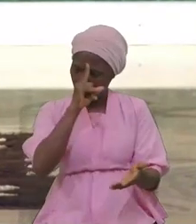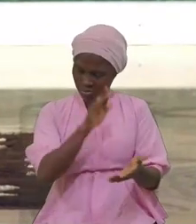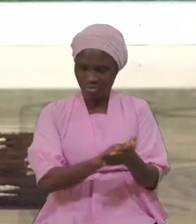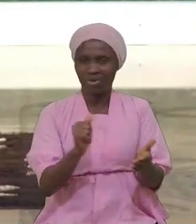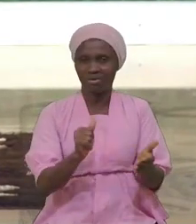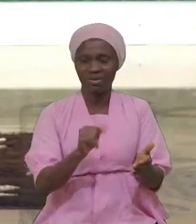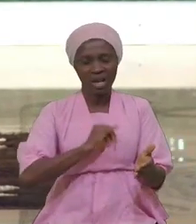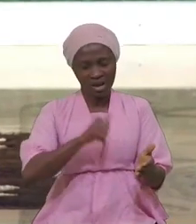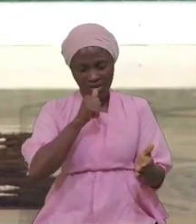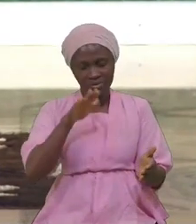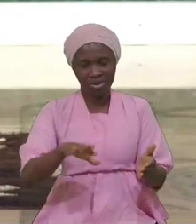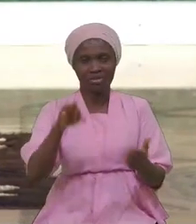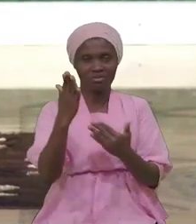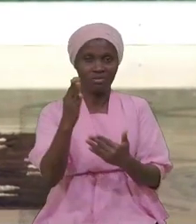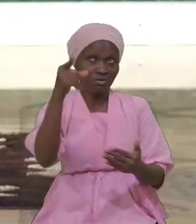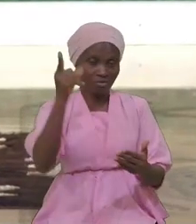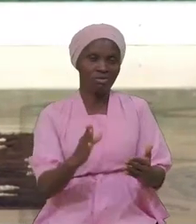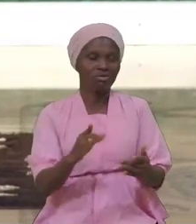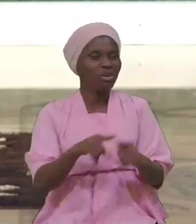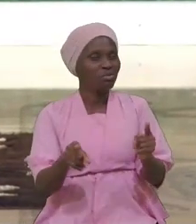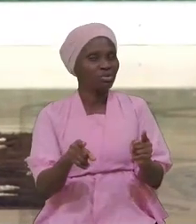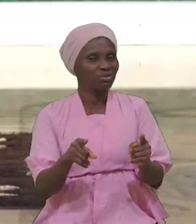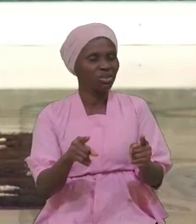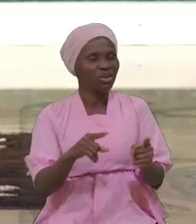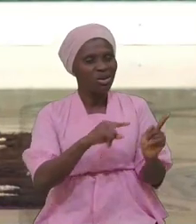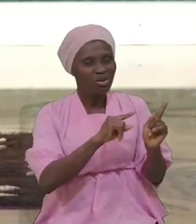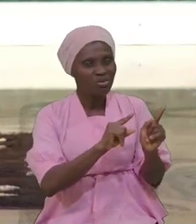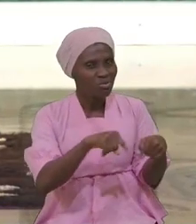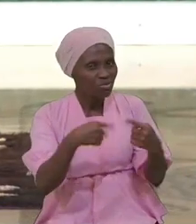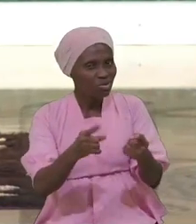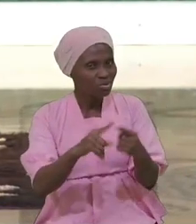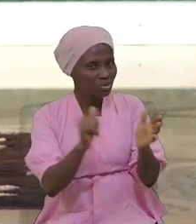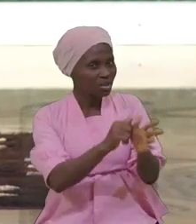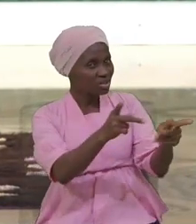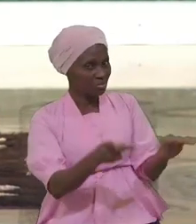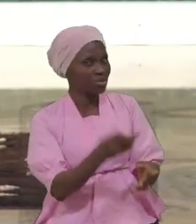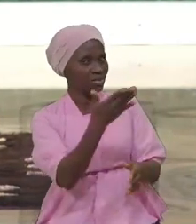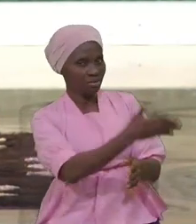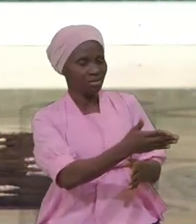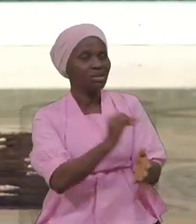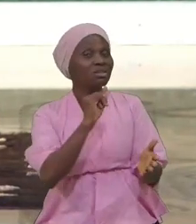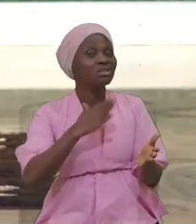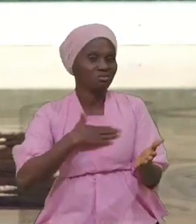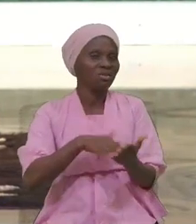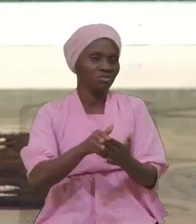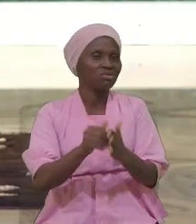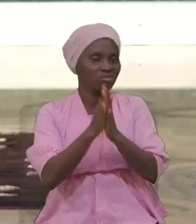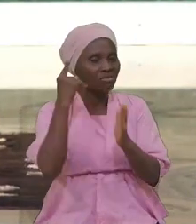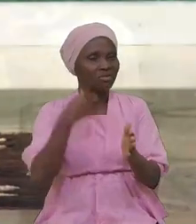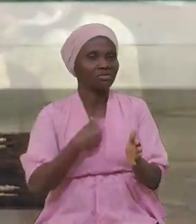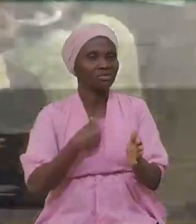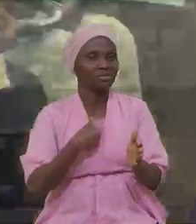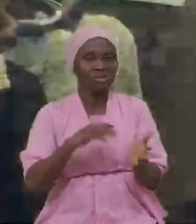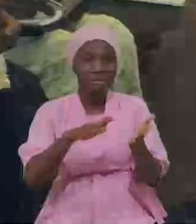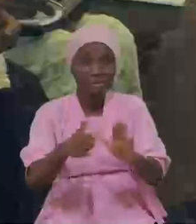Vous savez, aller à un tel lieu, c'est ma faiblesse. Une fois morte, un homme mort.